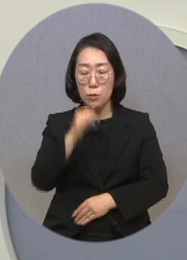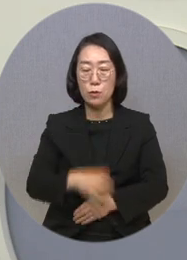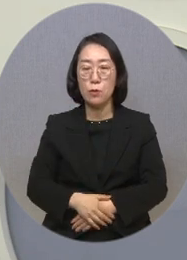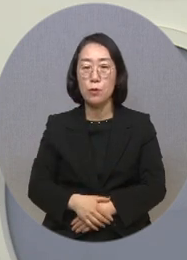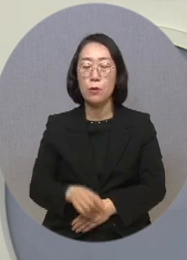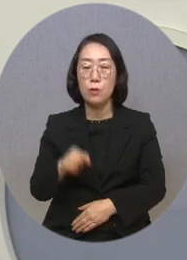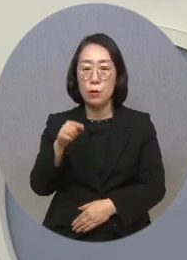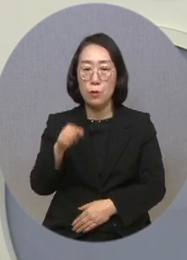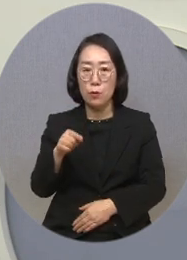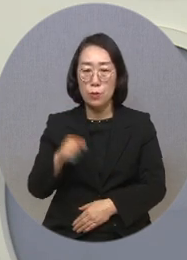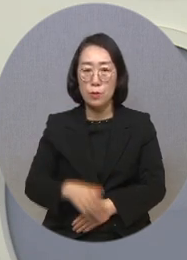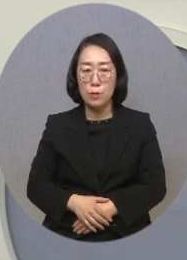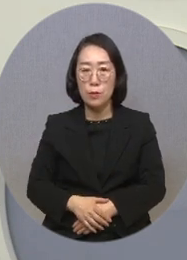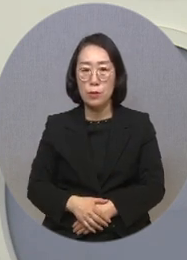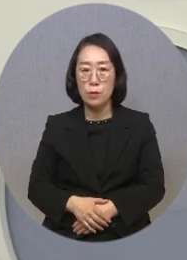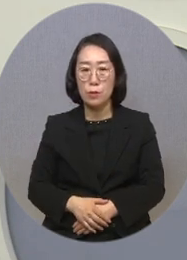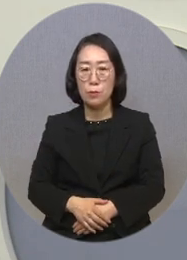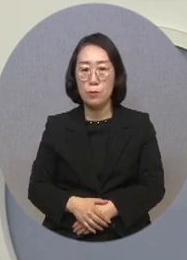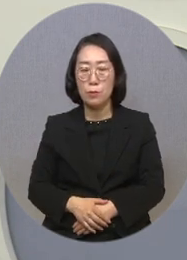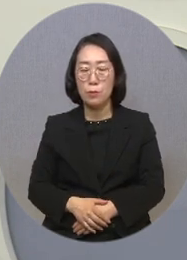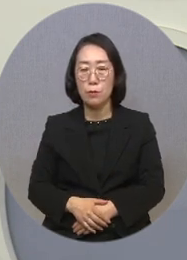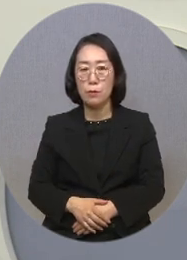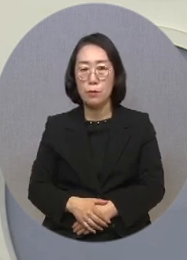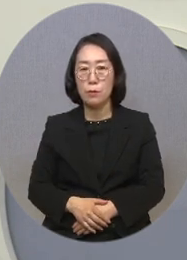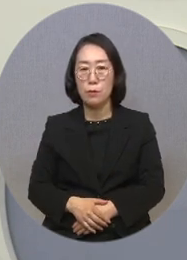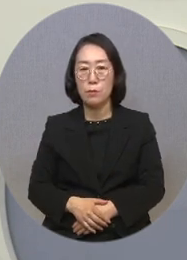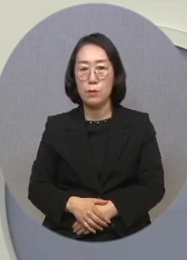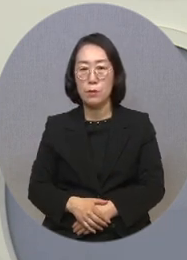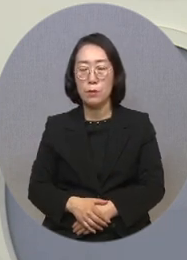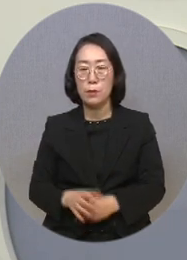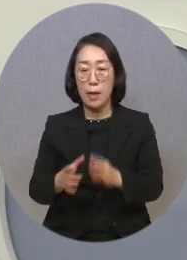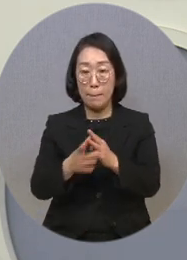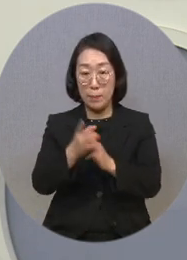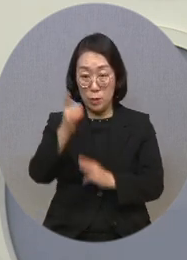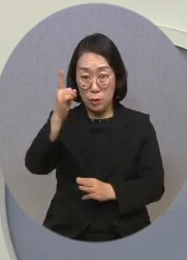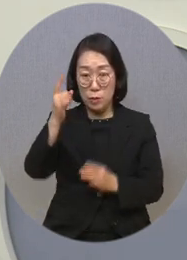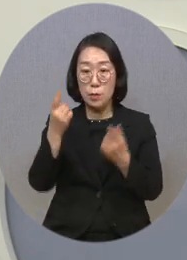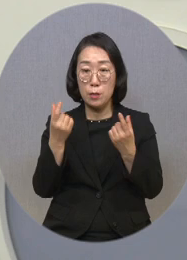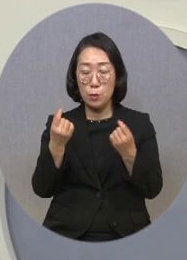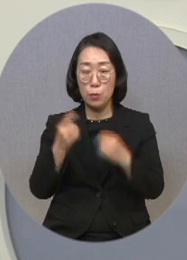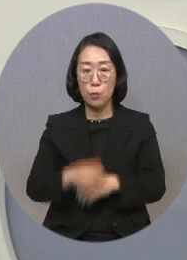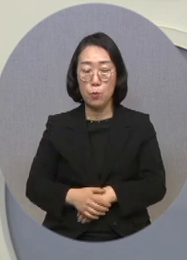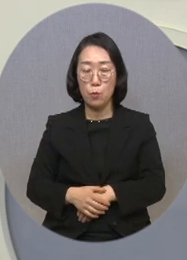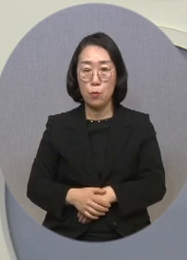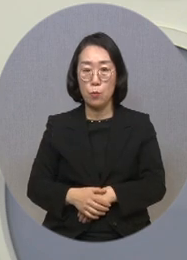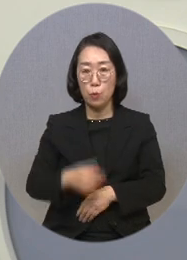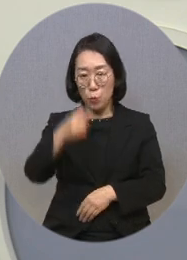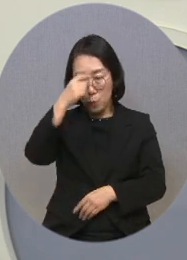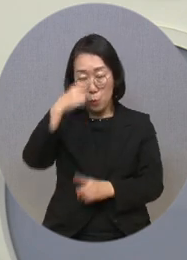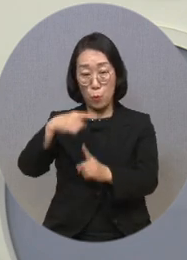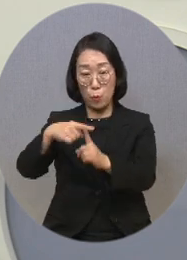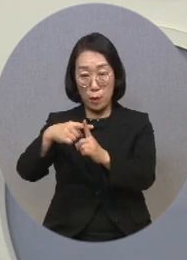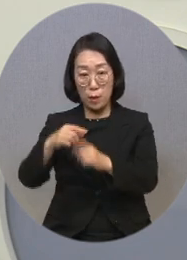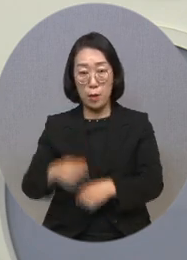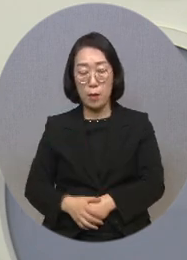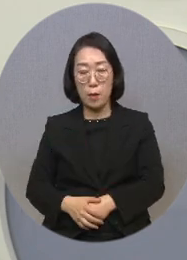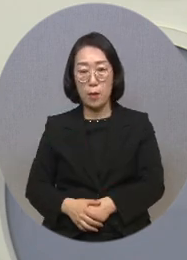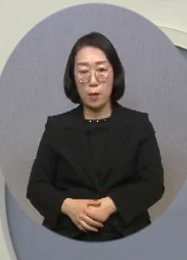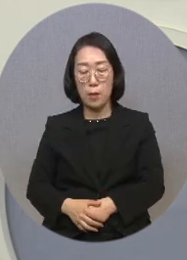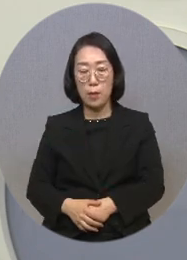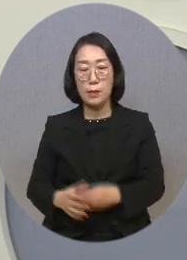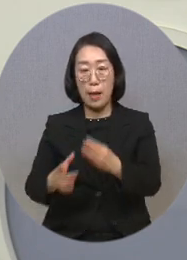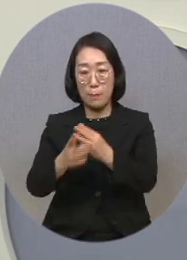그것이 불교에도 가서 불법승 그 삼위일체가 됐고 기독교에서도 성부 성자